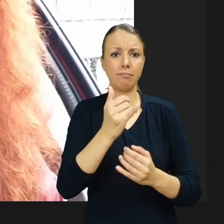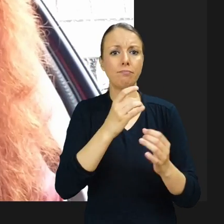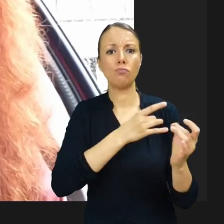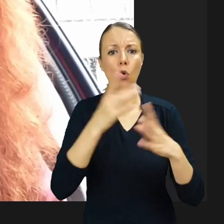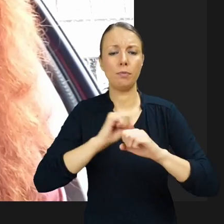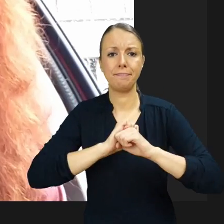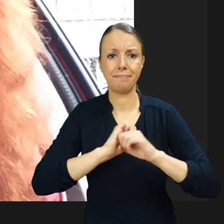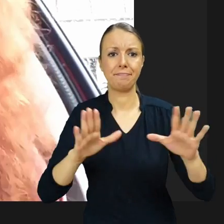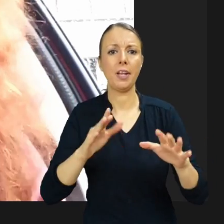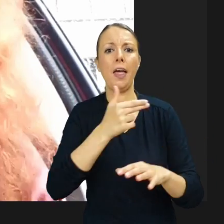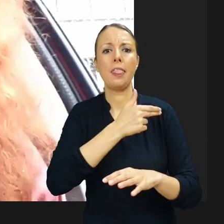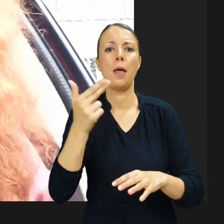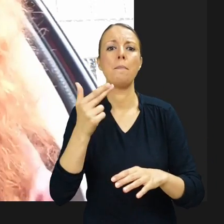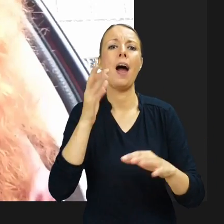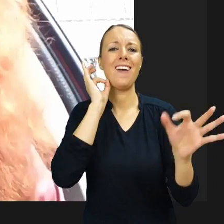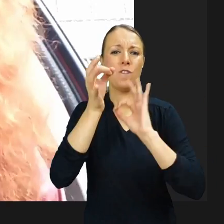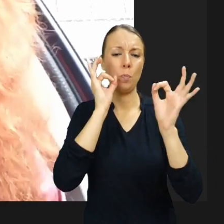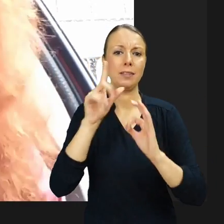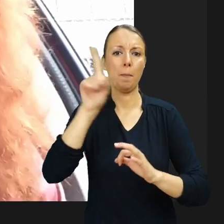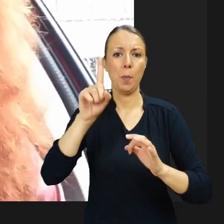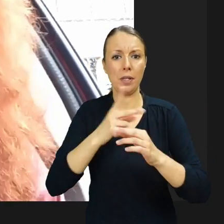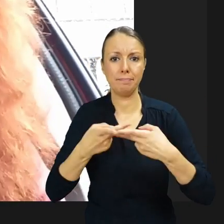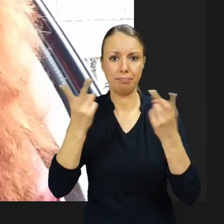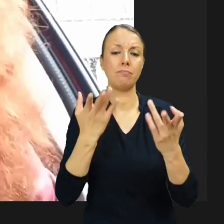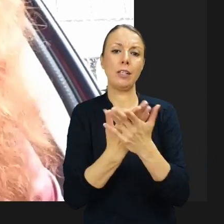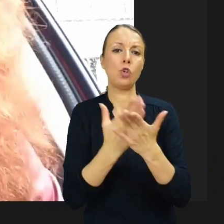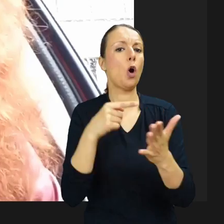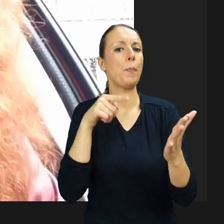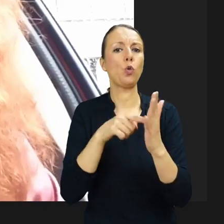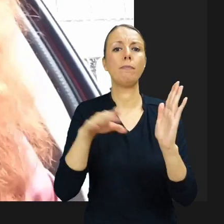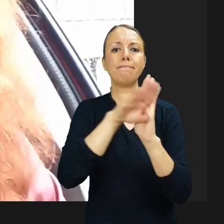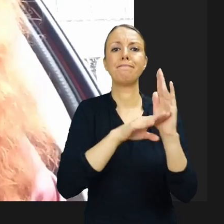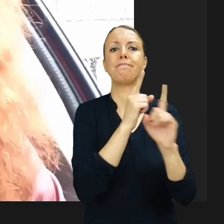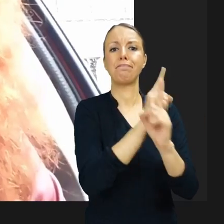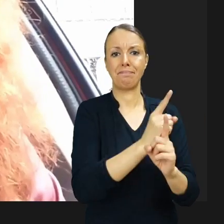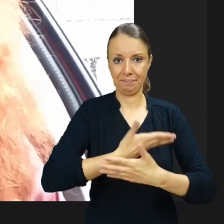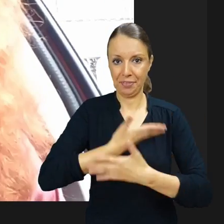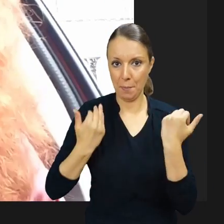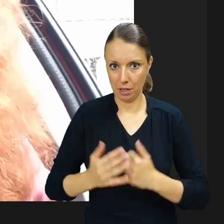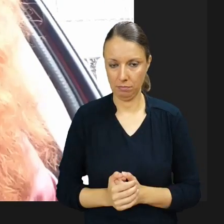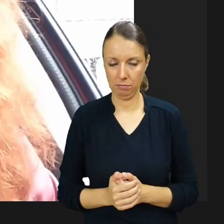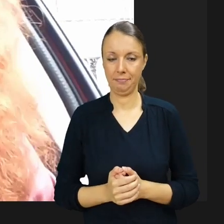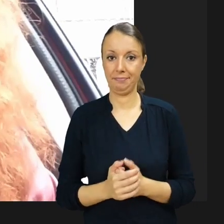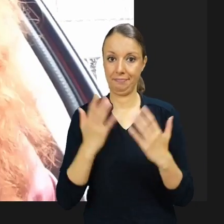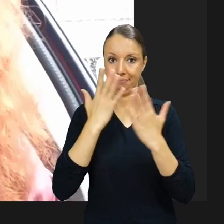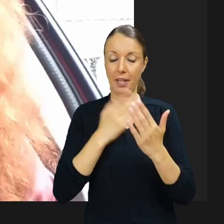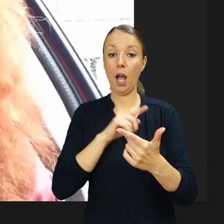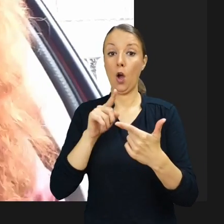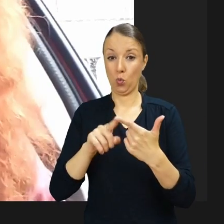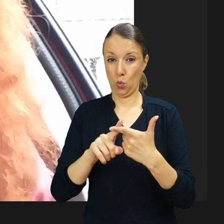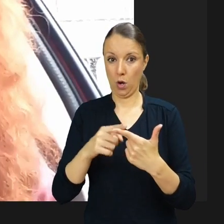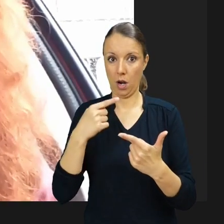w trybie dostępu do informacji publicznej, gdyż jej nie podlega. I dalej się dowiedziałam, i to jest kolejny duży problem właśnie